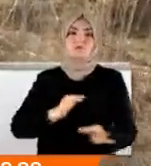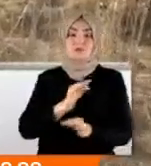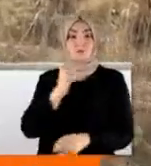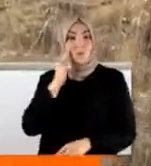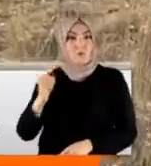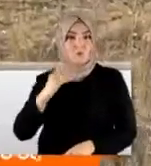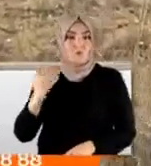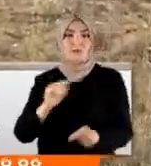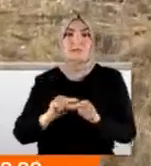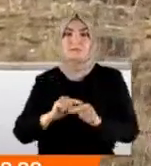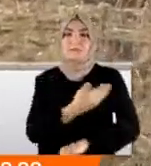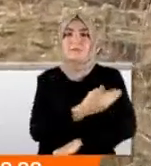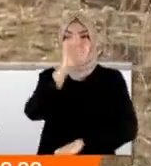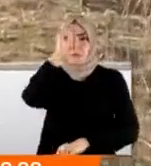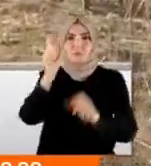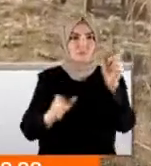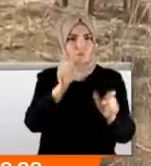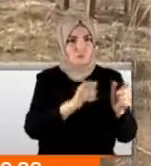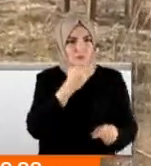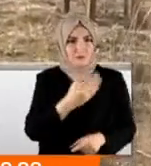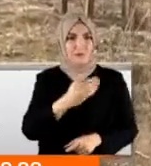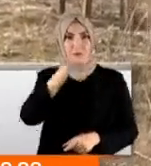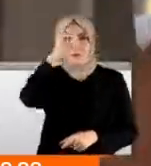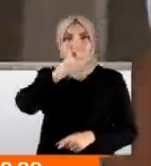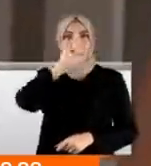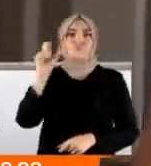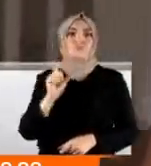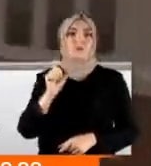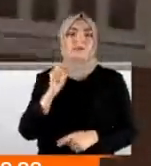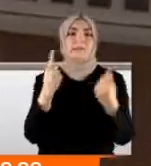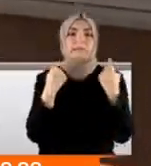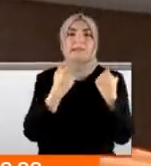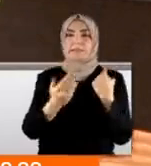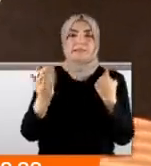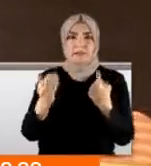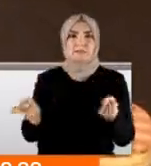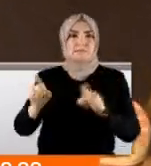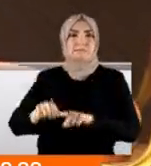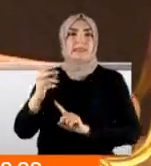Türkler ve Türkiye Cumhuriyeti'nin yetkilileri piknikte bir araya gelecek.